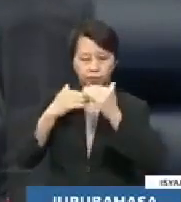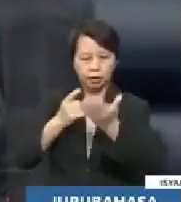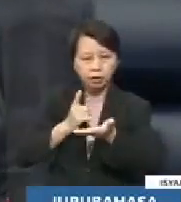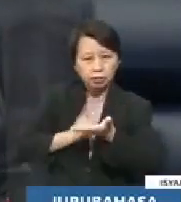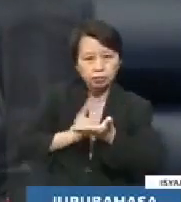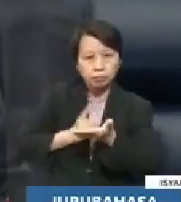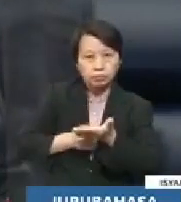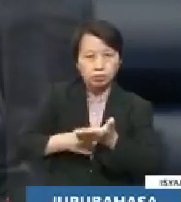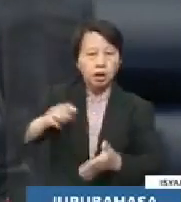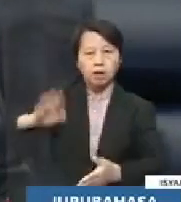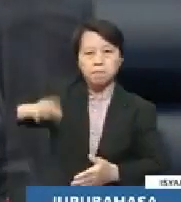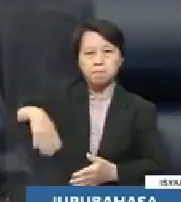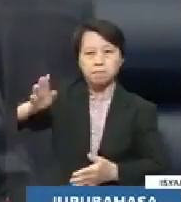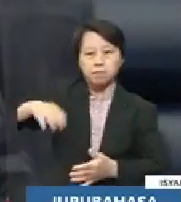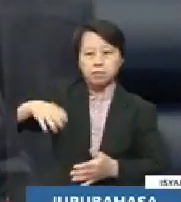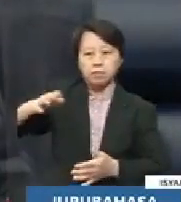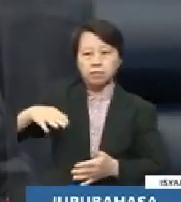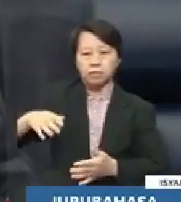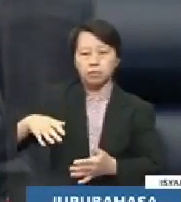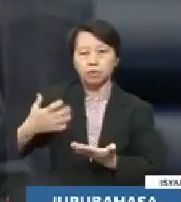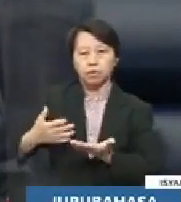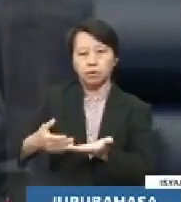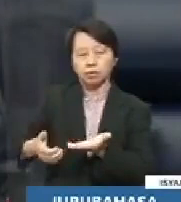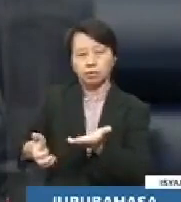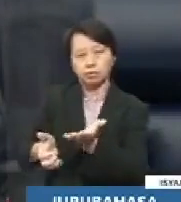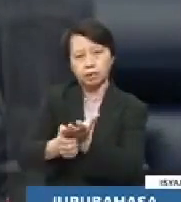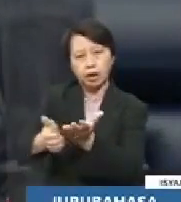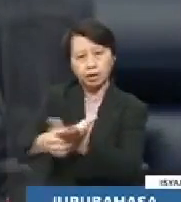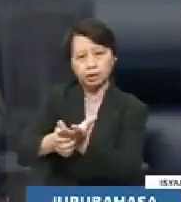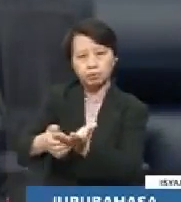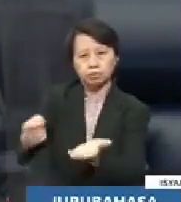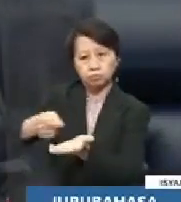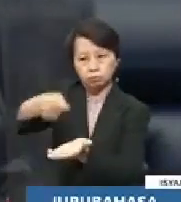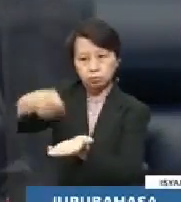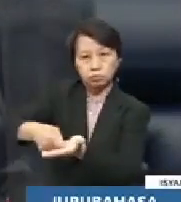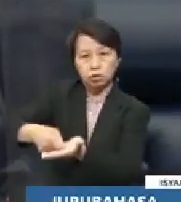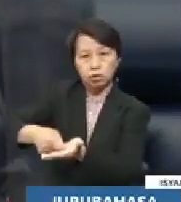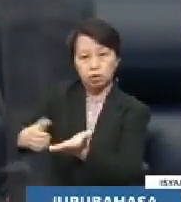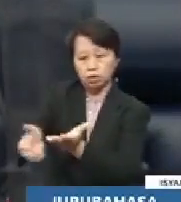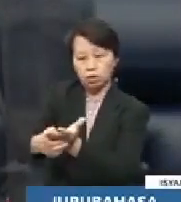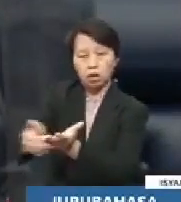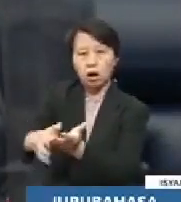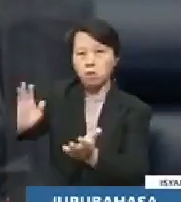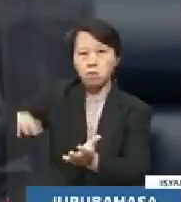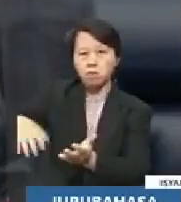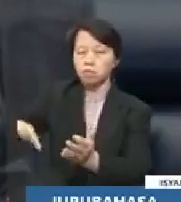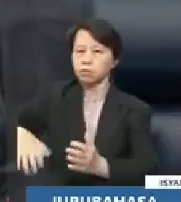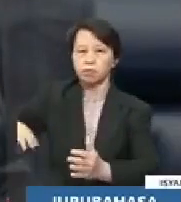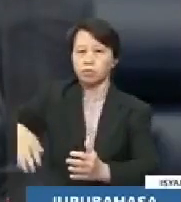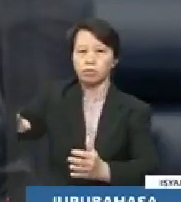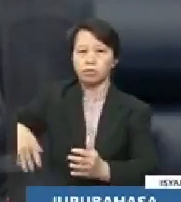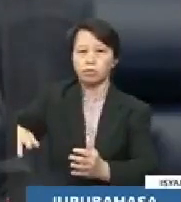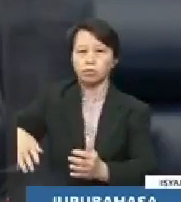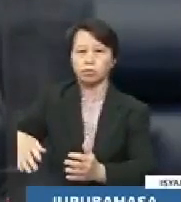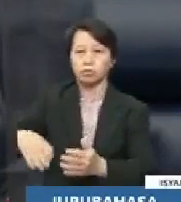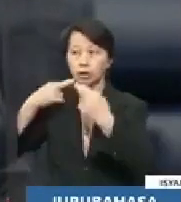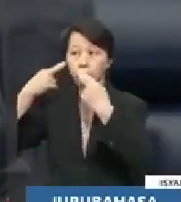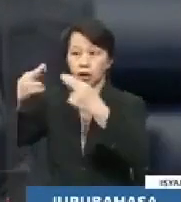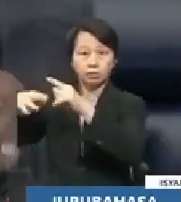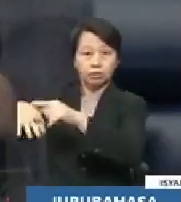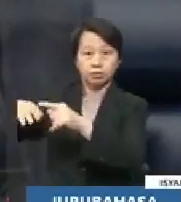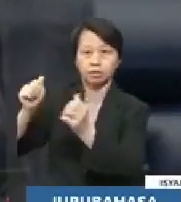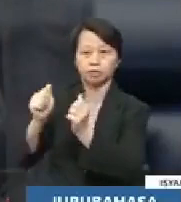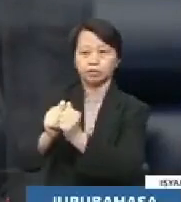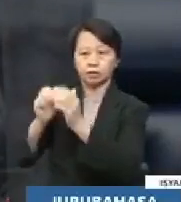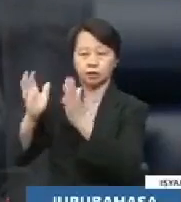perundingan Blondes atau banding mana-mana eh perjanjian dibuat Charles secara resmi